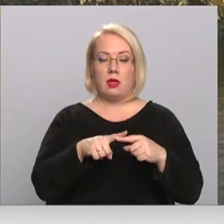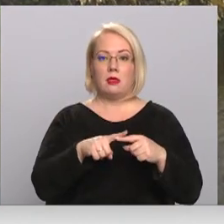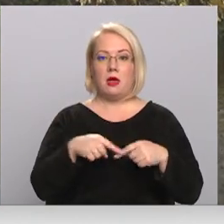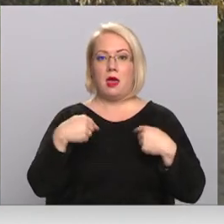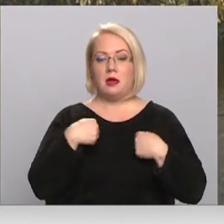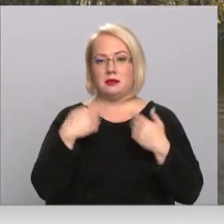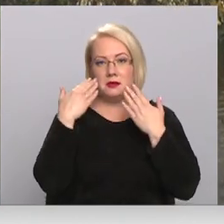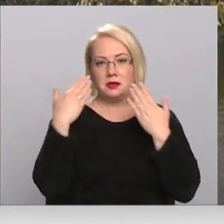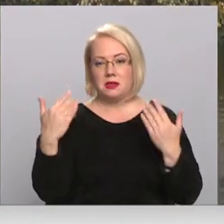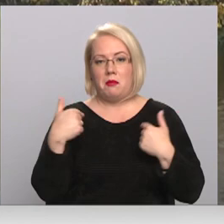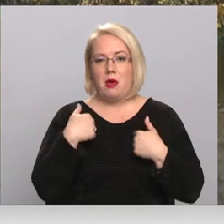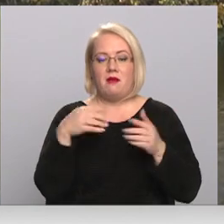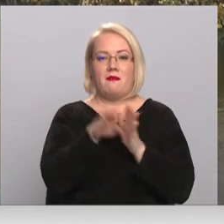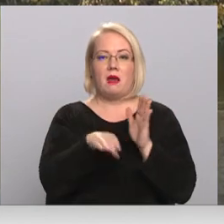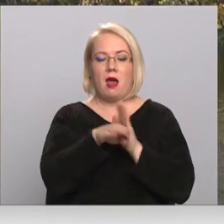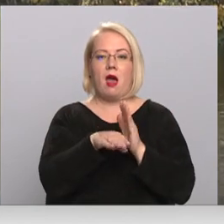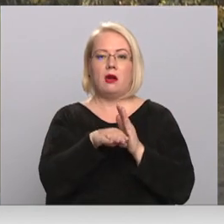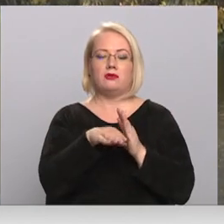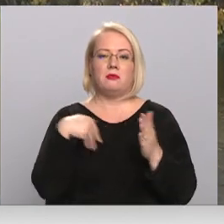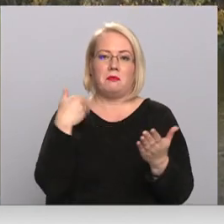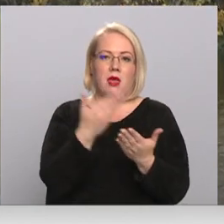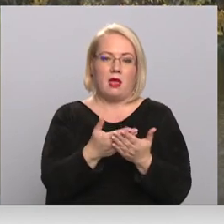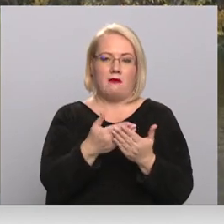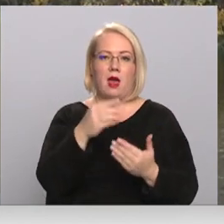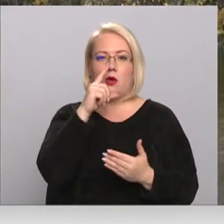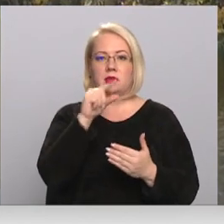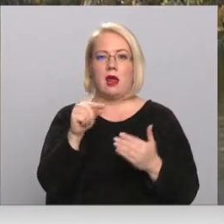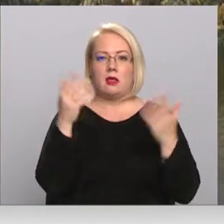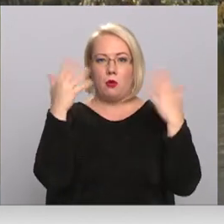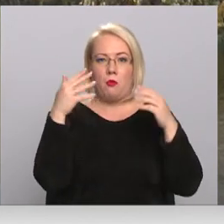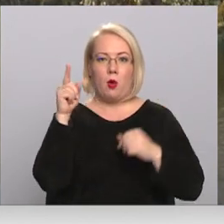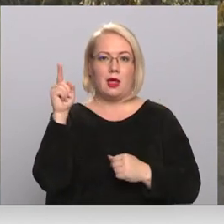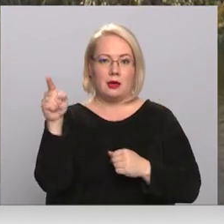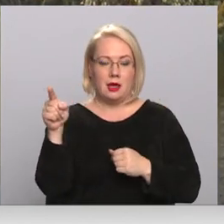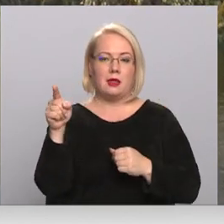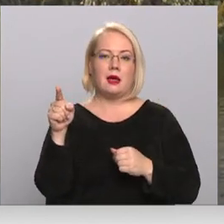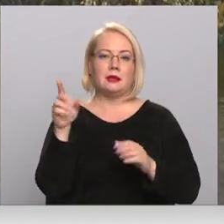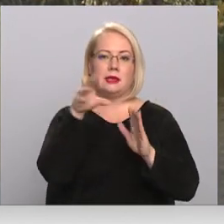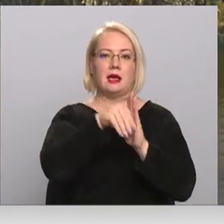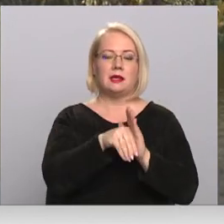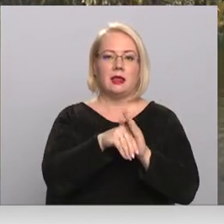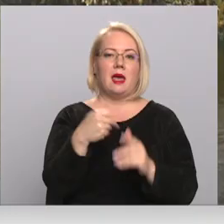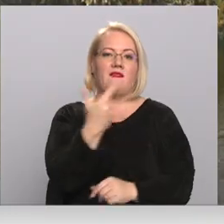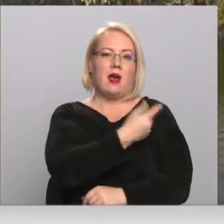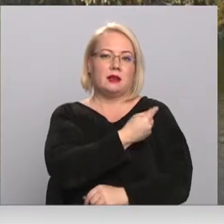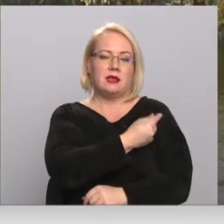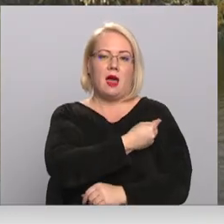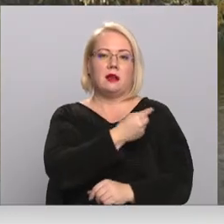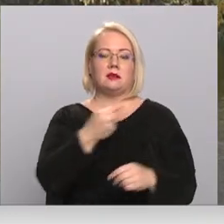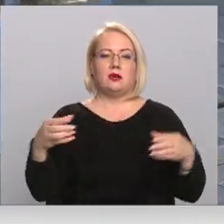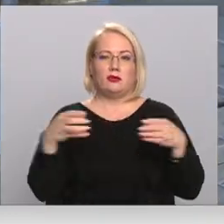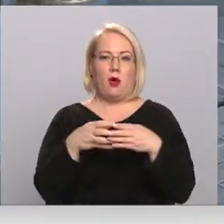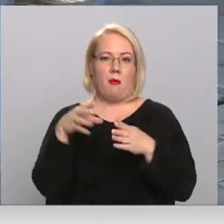un tad es nezinu, man vienkārši nāca piedāvājums no Stradiņa poliklinikas. Iesaistīties vakcinācijas